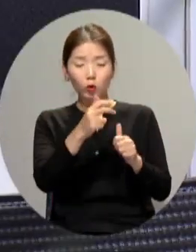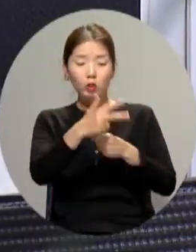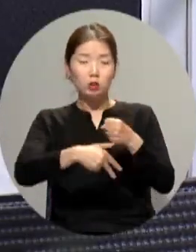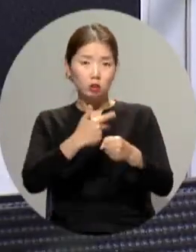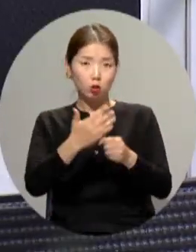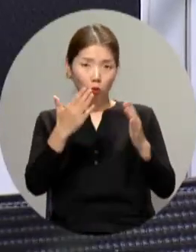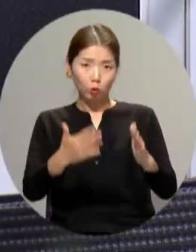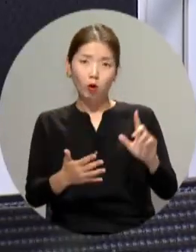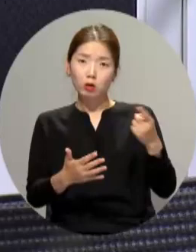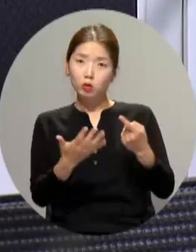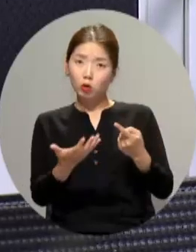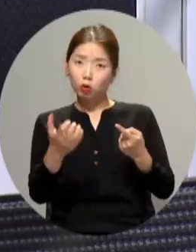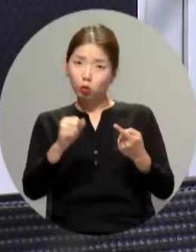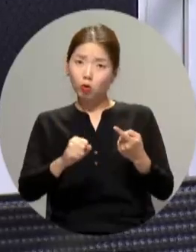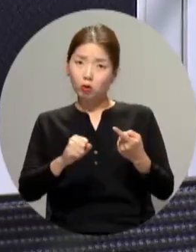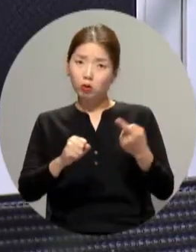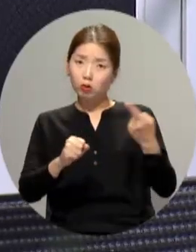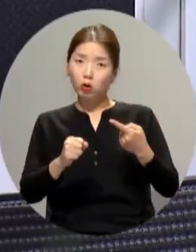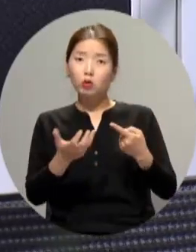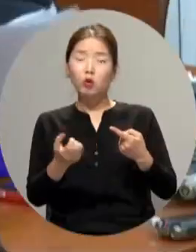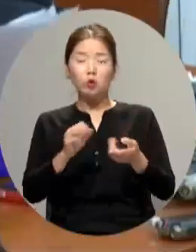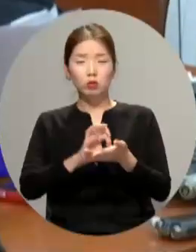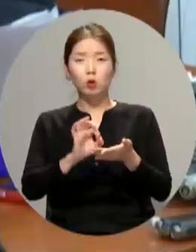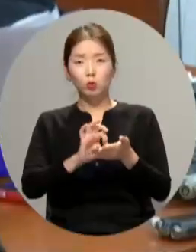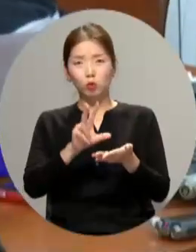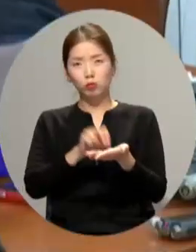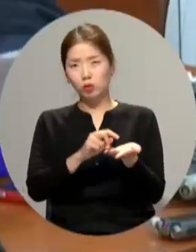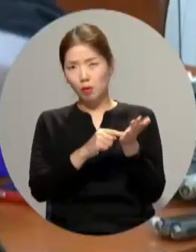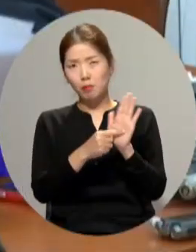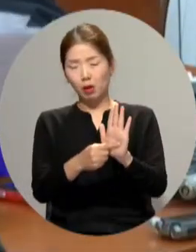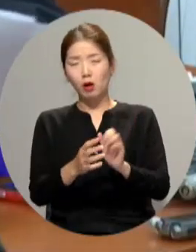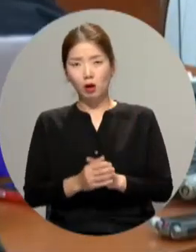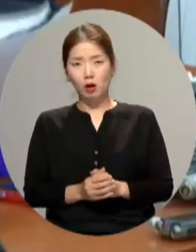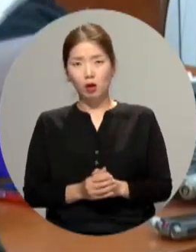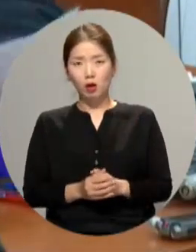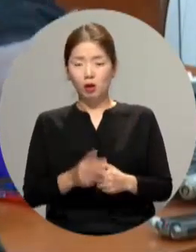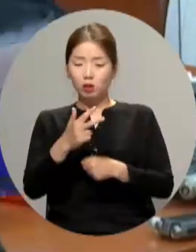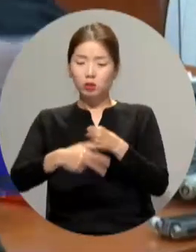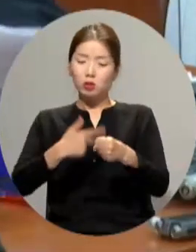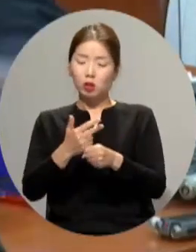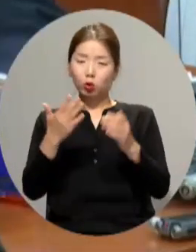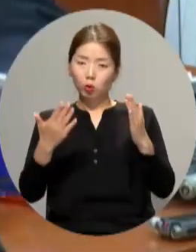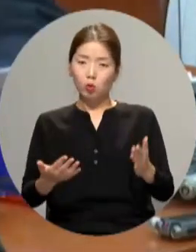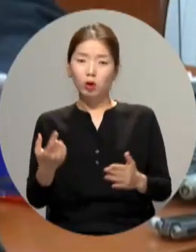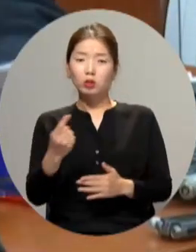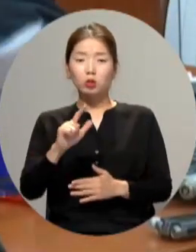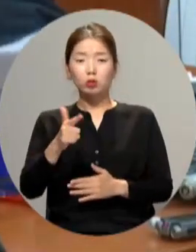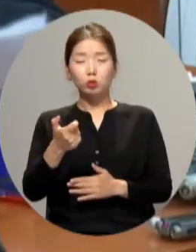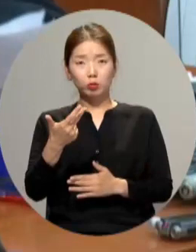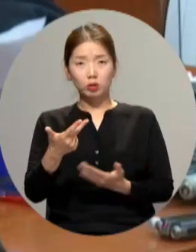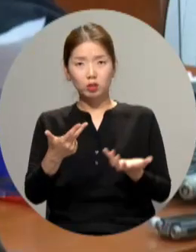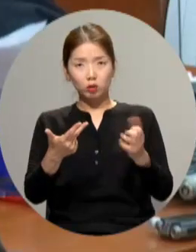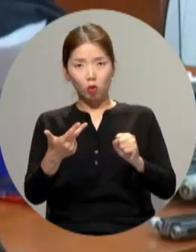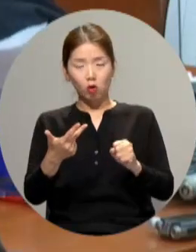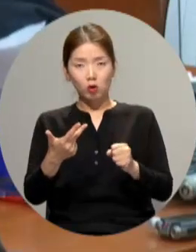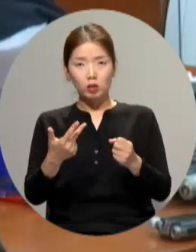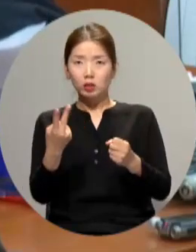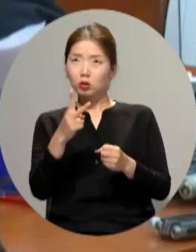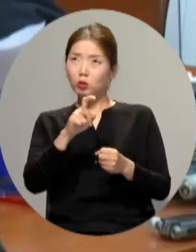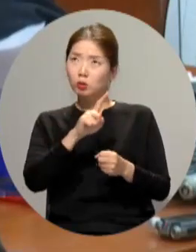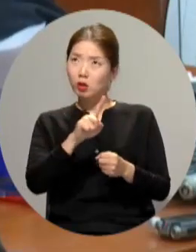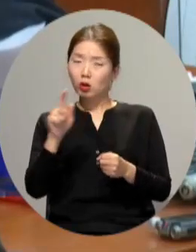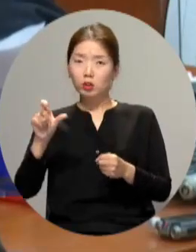7년간 1,000억여 원을 사용한 문제도 드러났습니다. 지금 7년 동안만 한 1,067억 정도 되고 11년부터